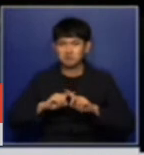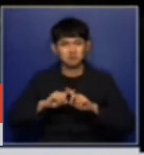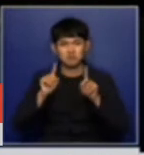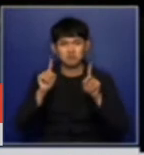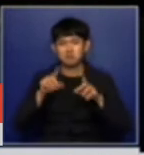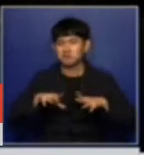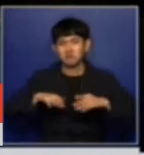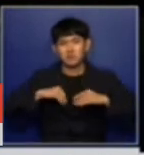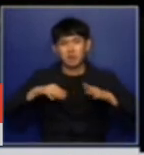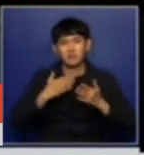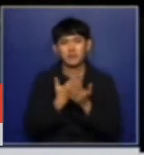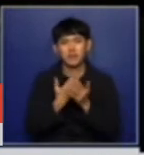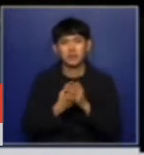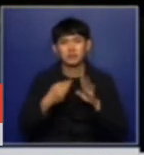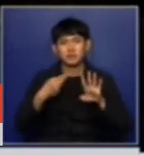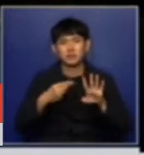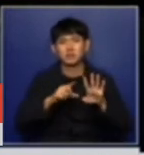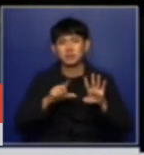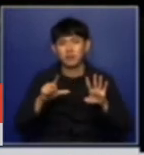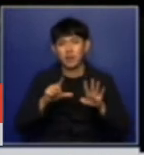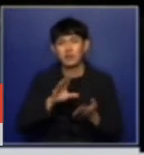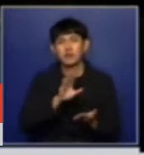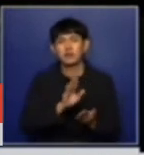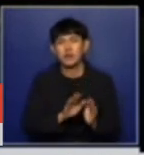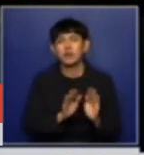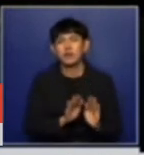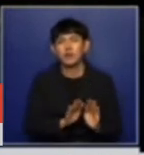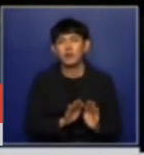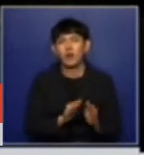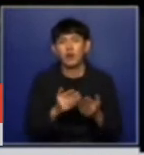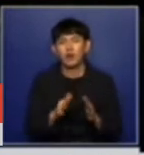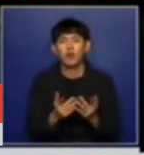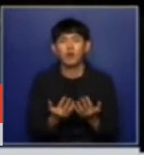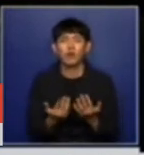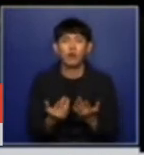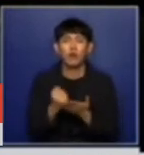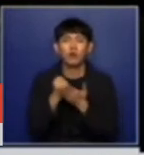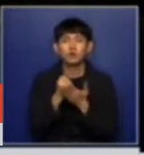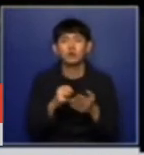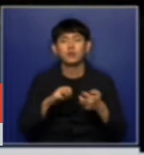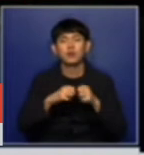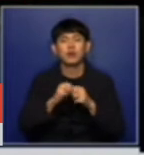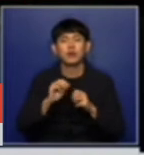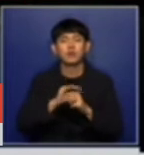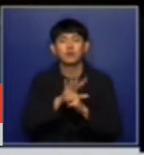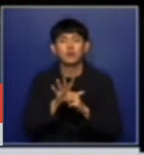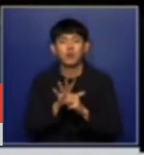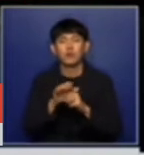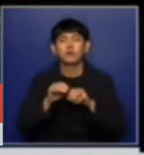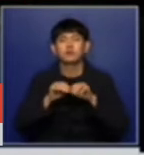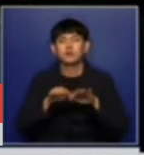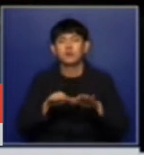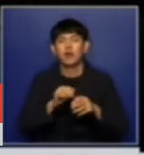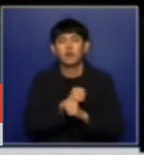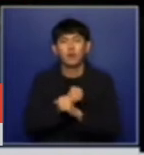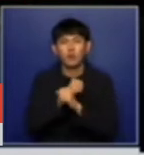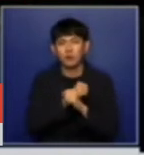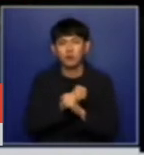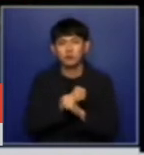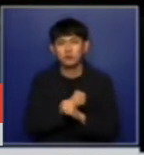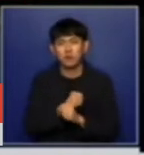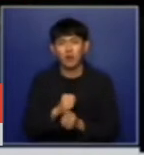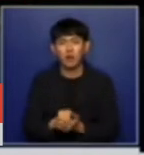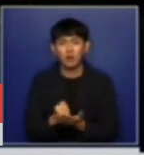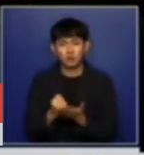เอาเงิน 40,000 ล้านมากองไว้ตรงนี้และอ้างว่าบรรเทาแก้ไขปัญหาและเยียวยาไม่ใช่ฟื้นฟูนะ